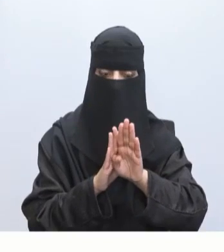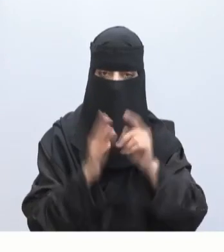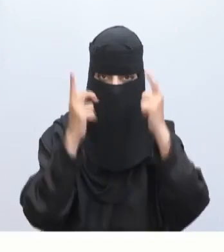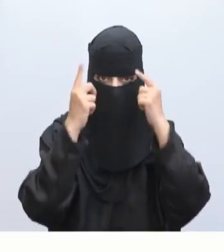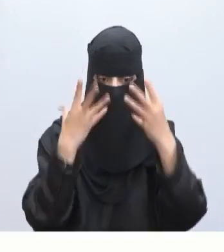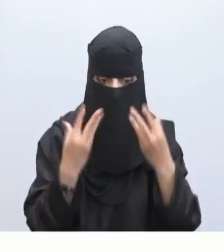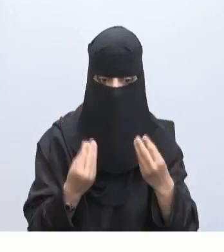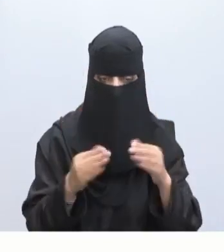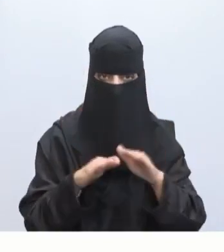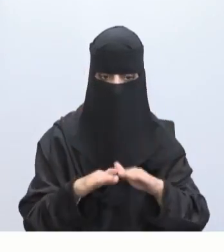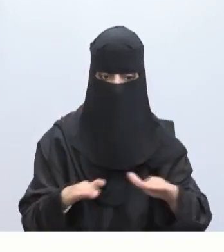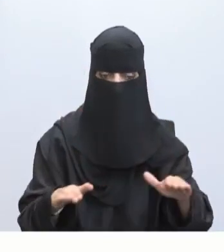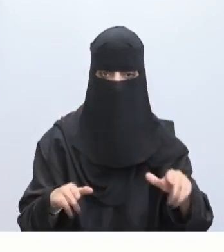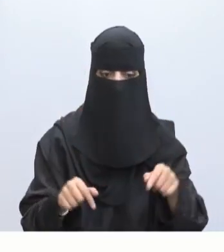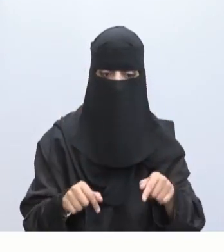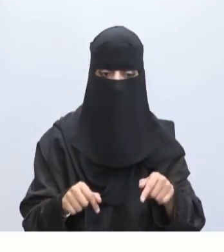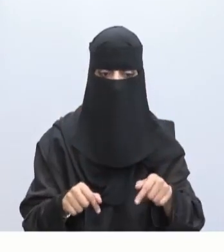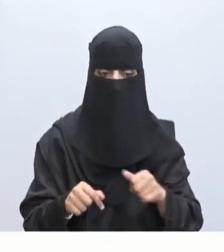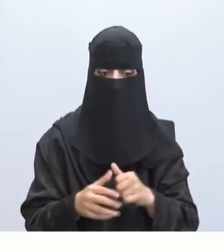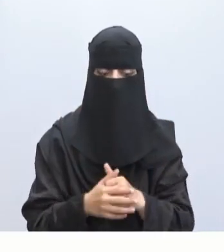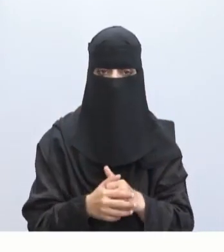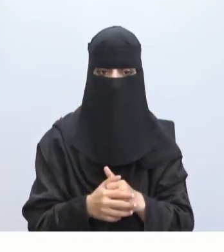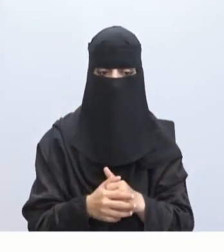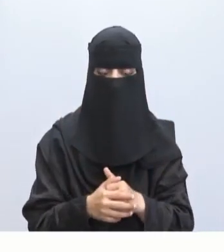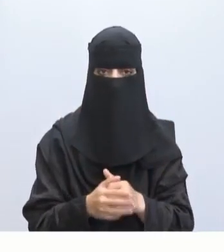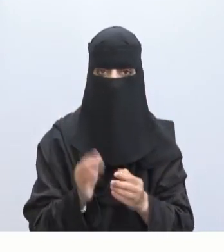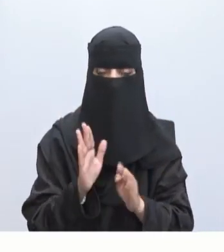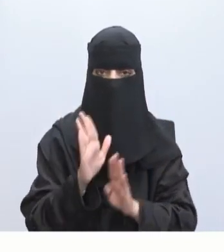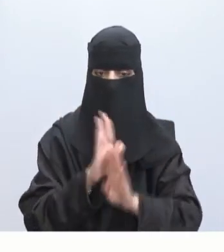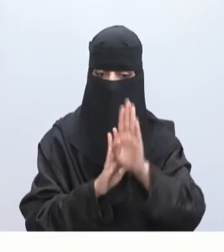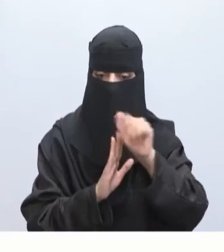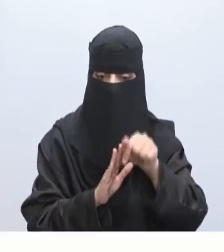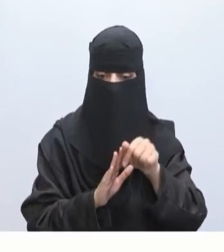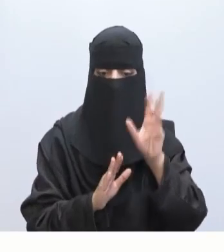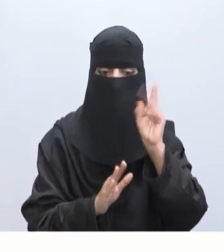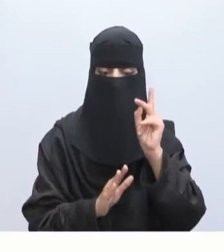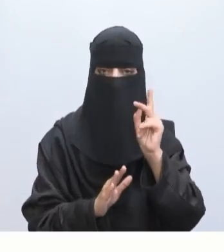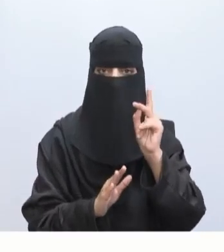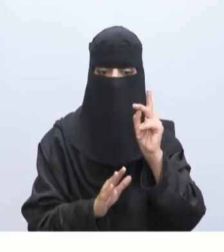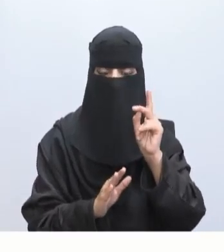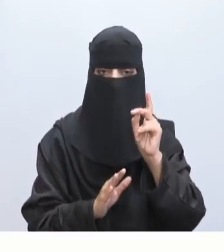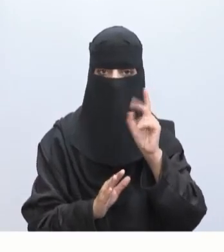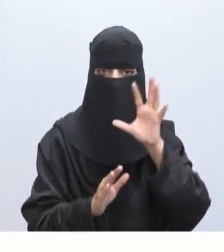الامن والاستقرار والازدهار ايضا